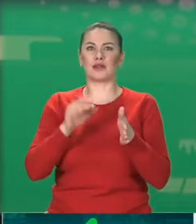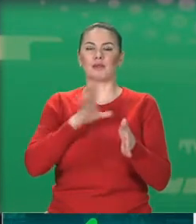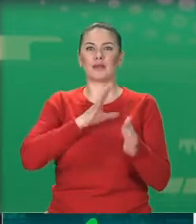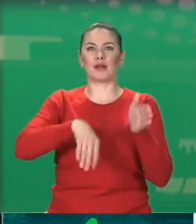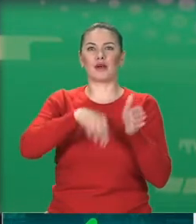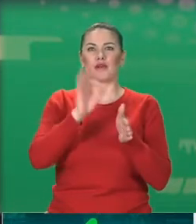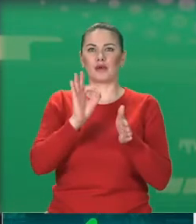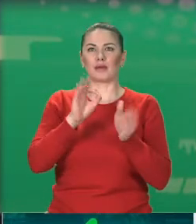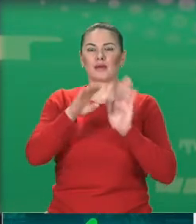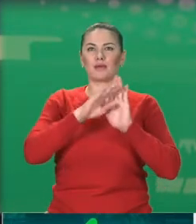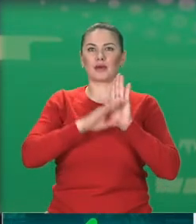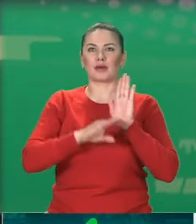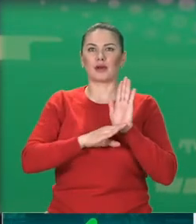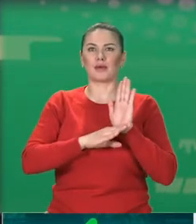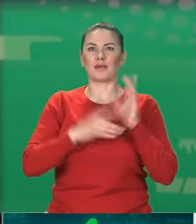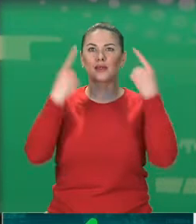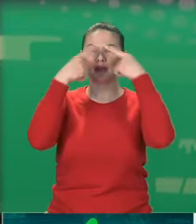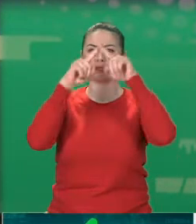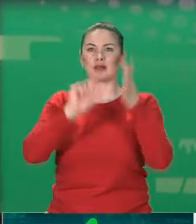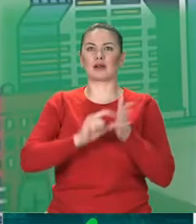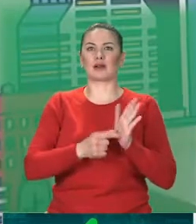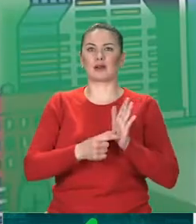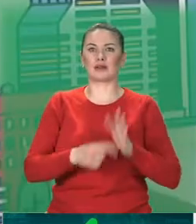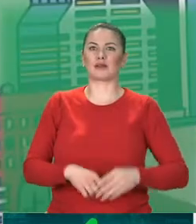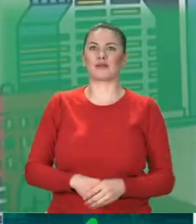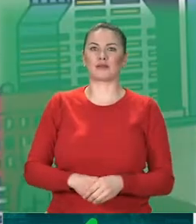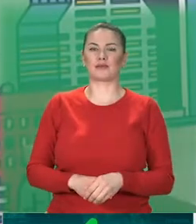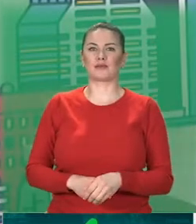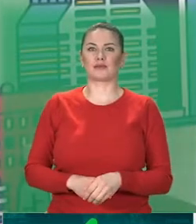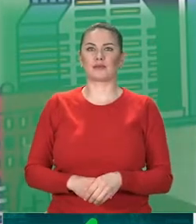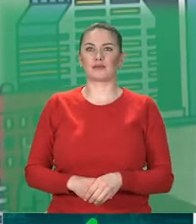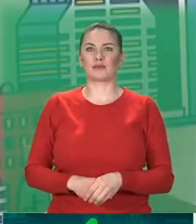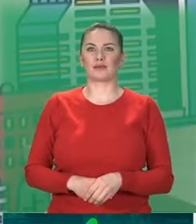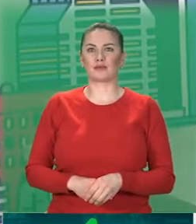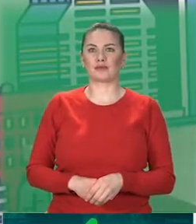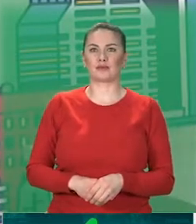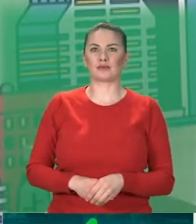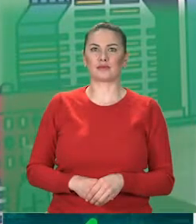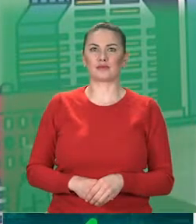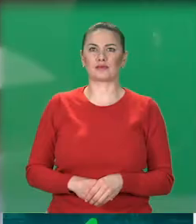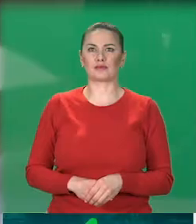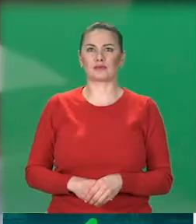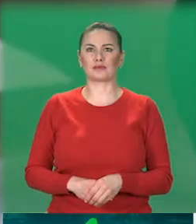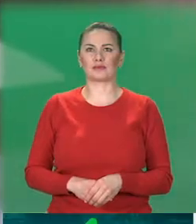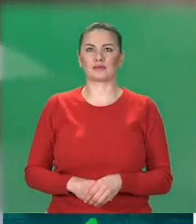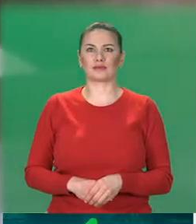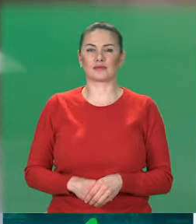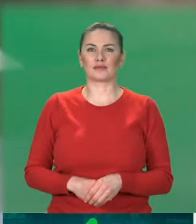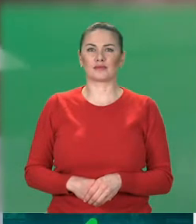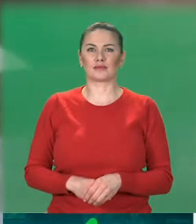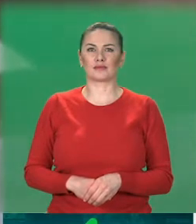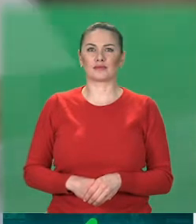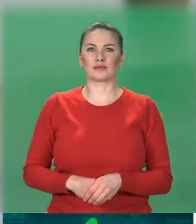выбран проект технокласса как более востребованный. Выбор оказался нелегкий. Среди проектов участников ребят была